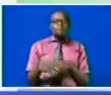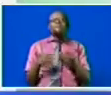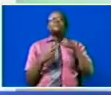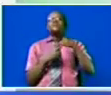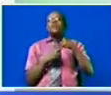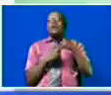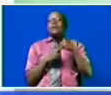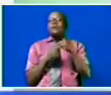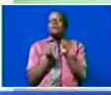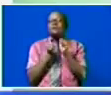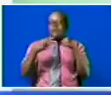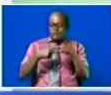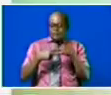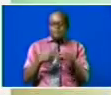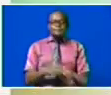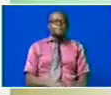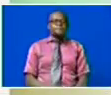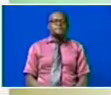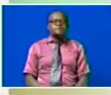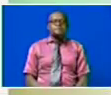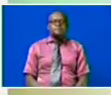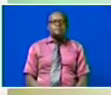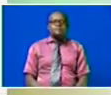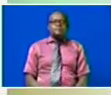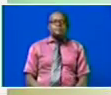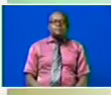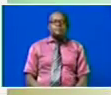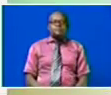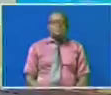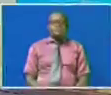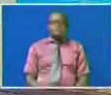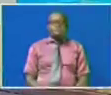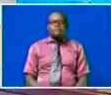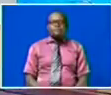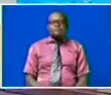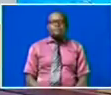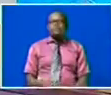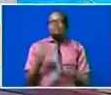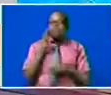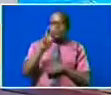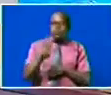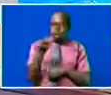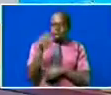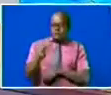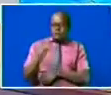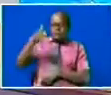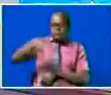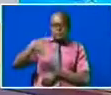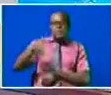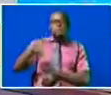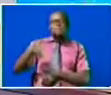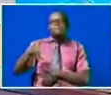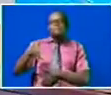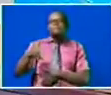Mark Namaswa, KTN News. Unatazama taarifa za KTN leo,